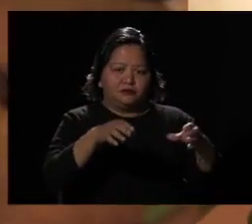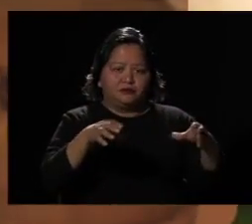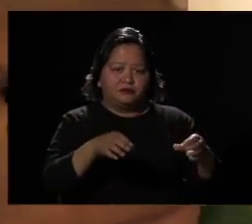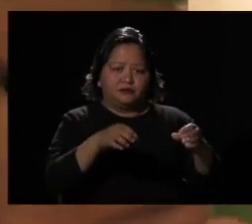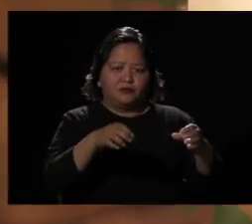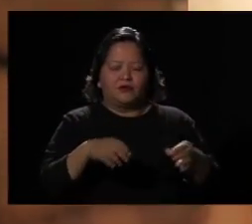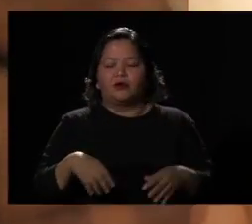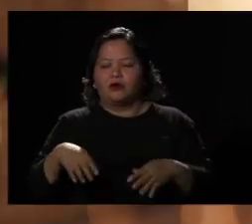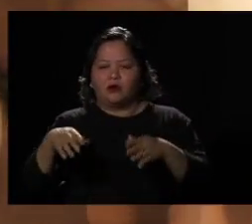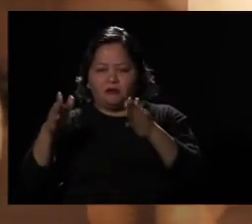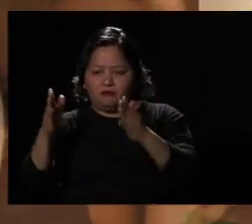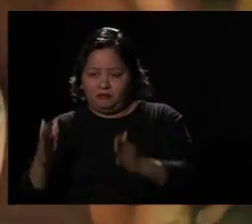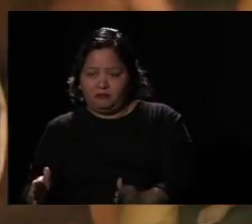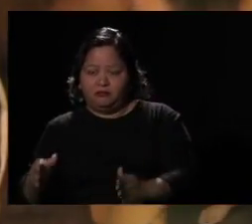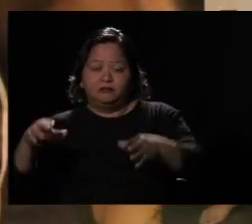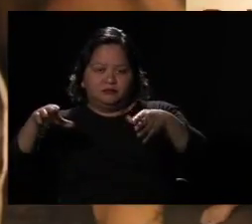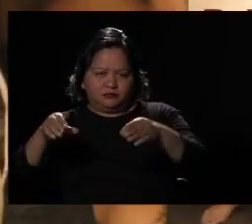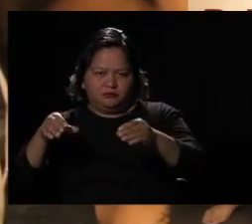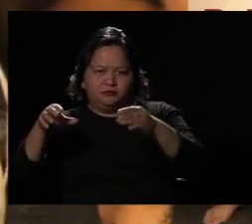linipa